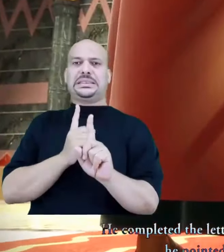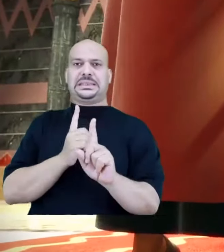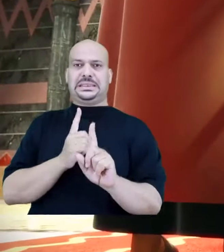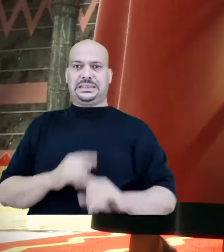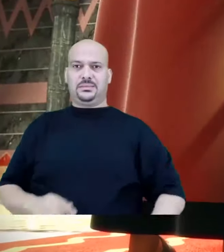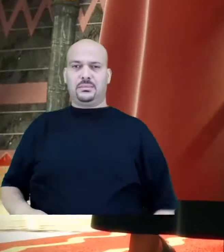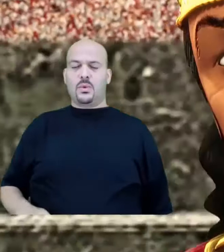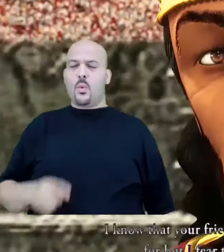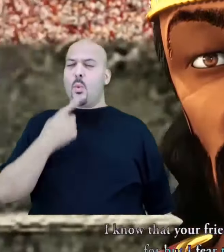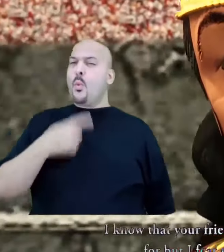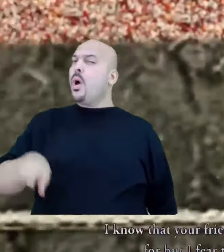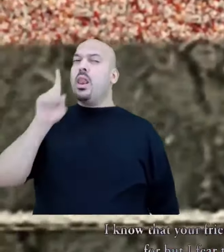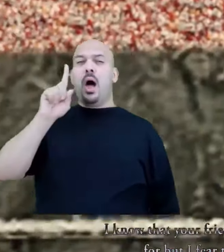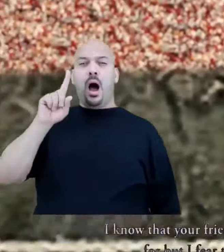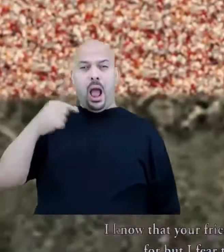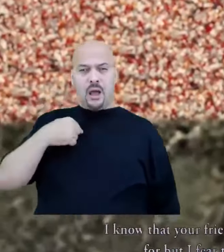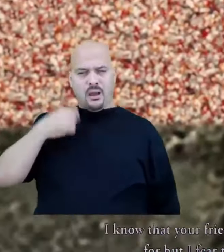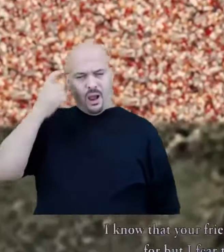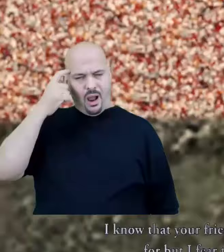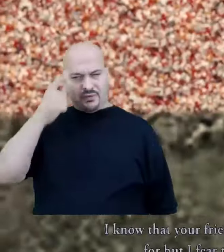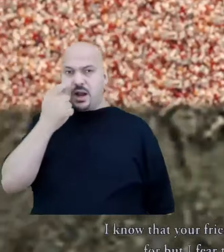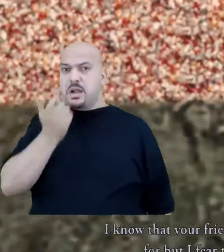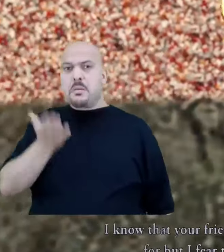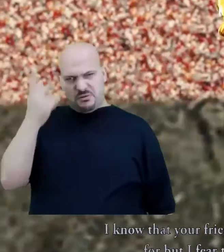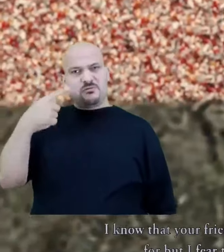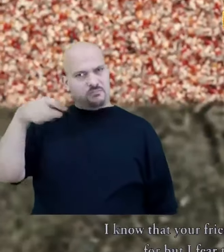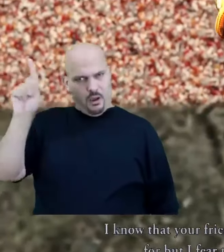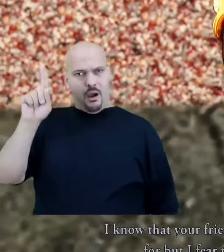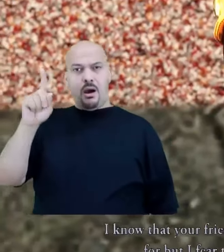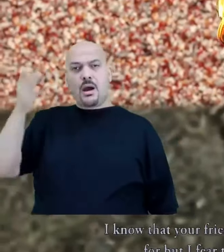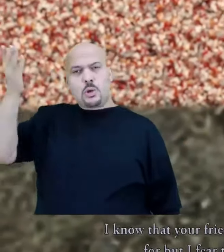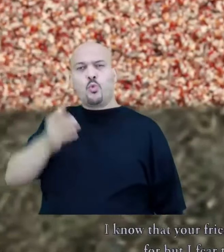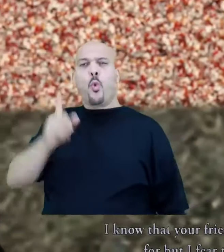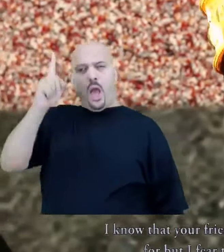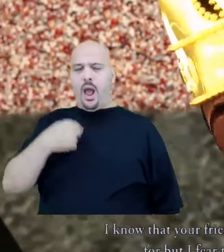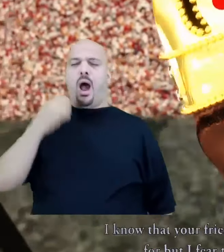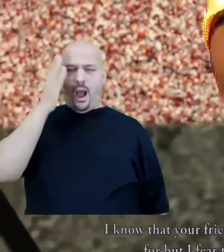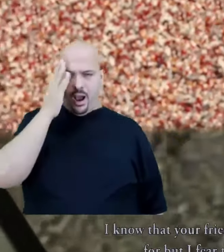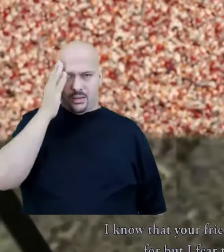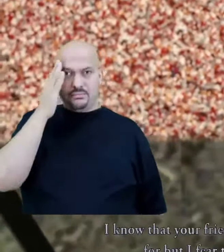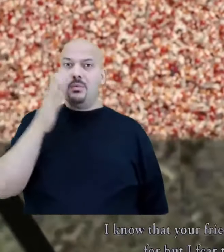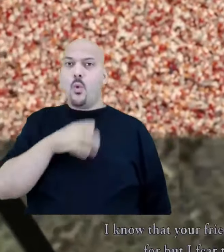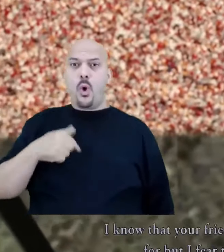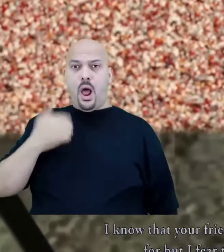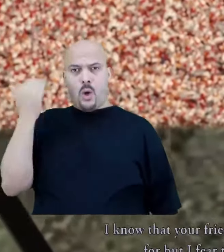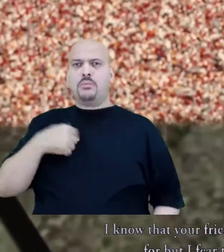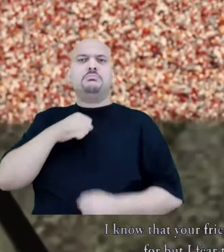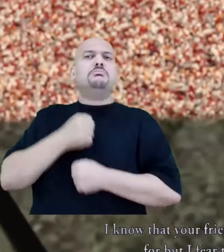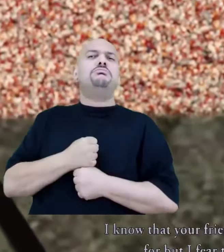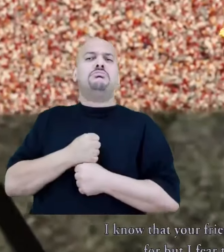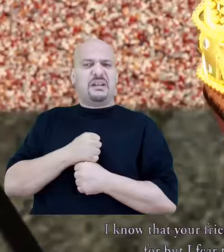معه. والله إني لا أعلم أن صاحبك نبي مرسل من عند الله، وأنه الذي